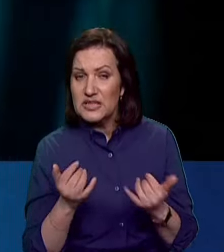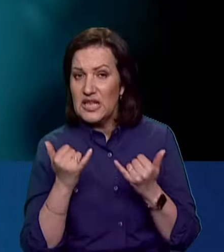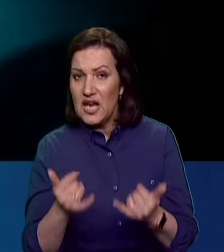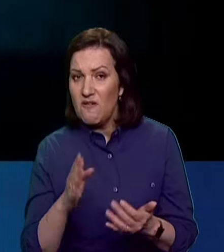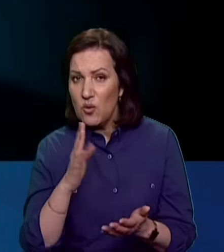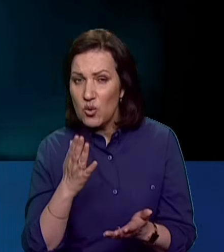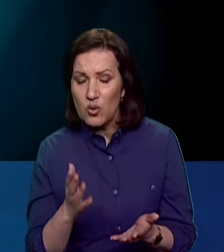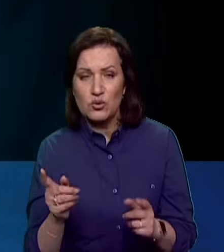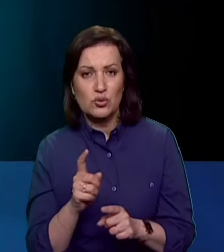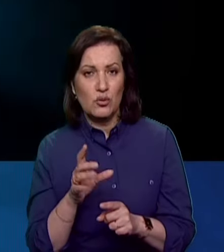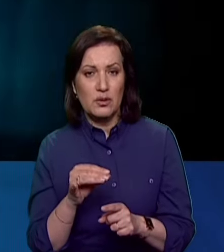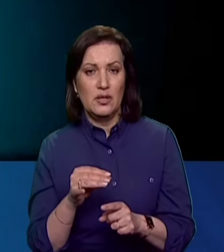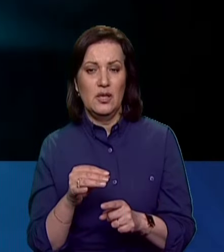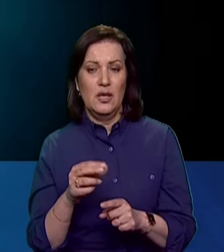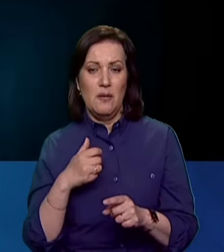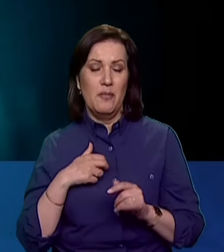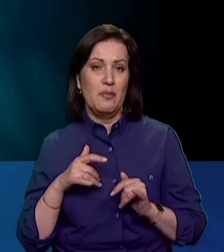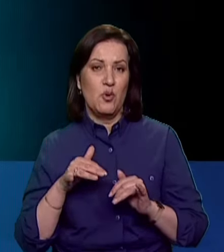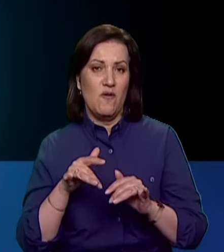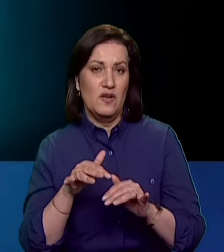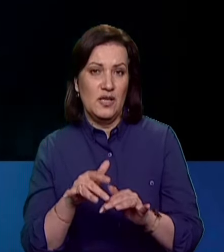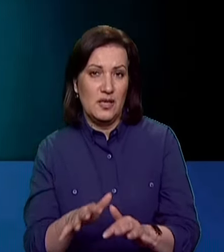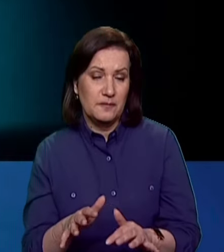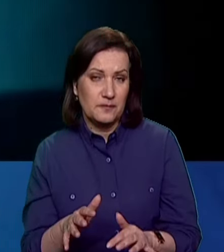для ворога, для того, щоб ми провели операцію на